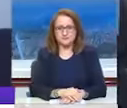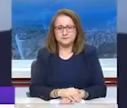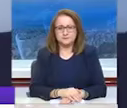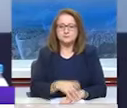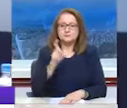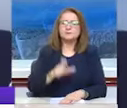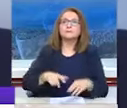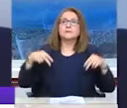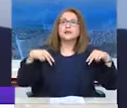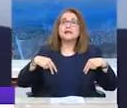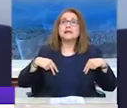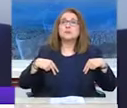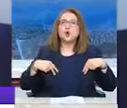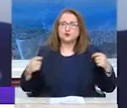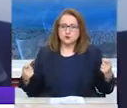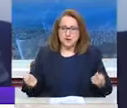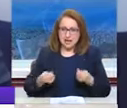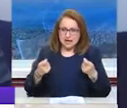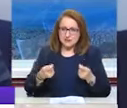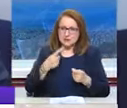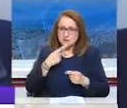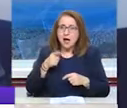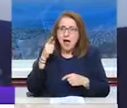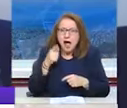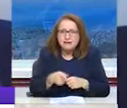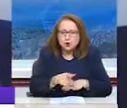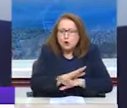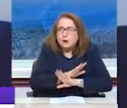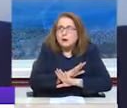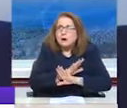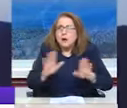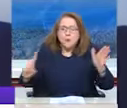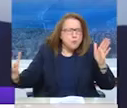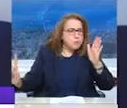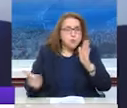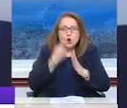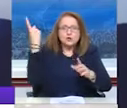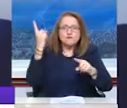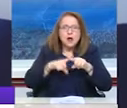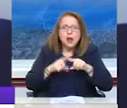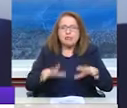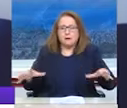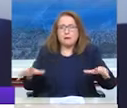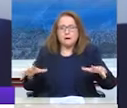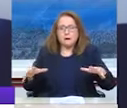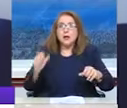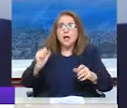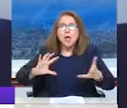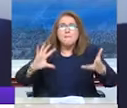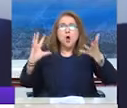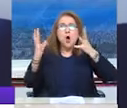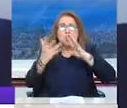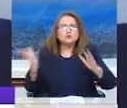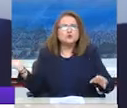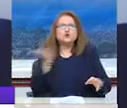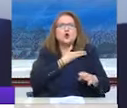Μπροστά στο πρωτόγνωρο και τρομακτικό φαινόμενο της πανδημίας που ευνηδίασε όλο τον κόσμο, η κυβέρνησή μας